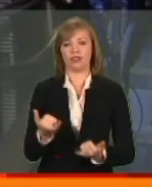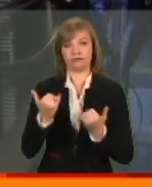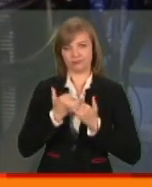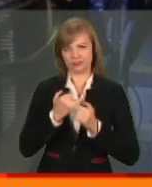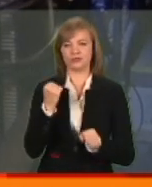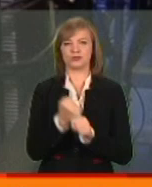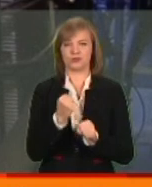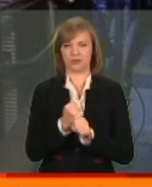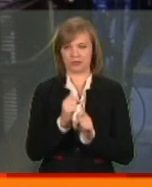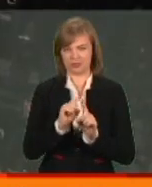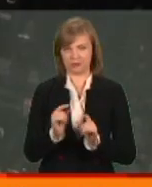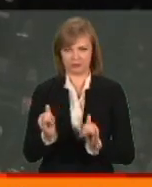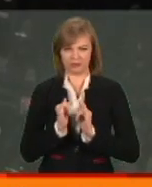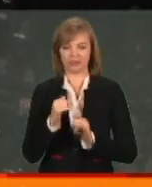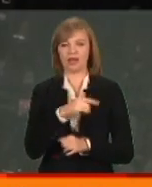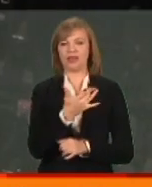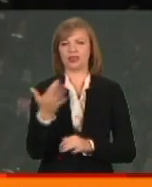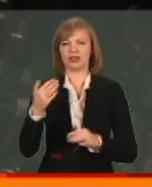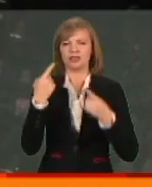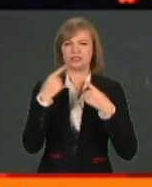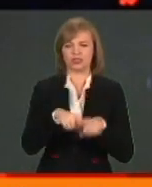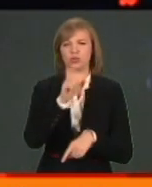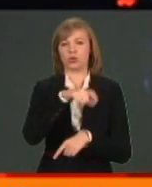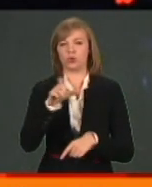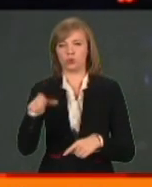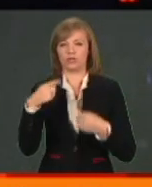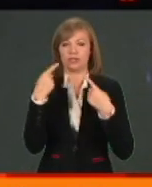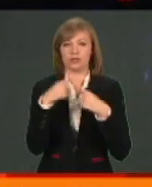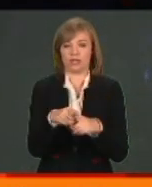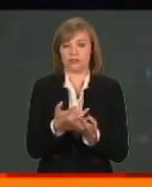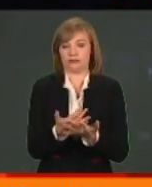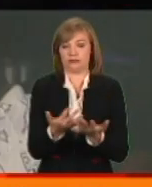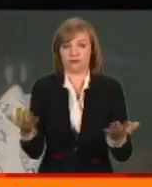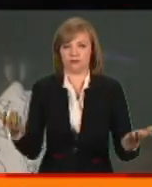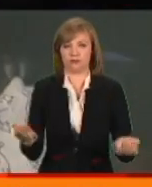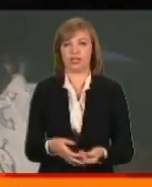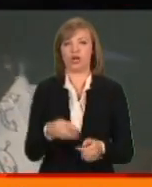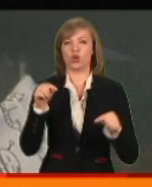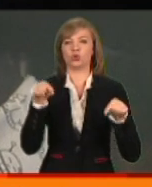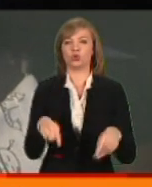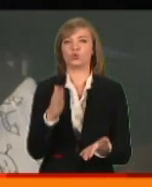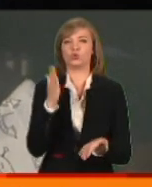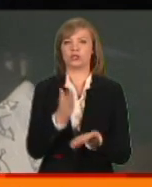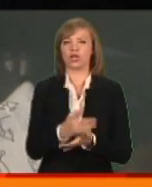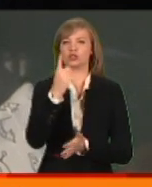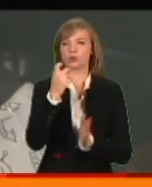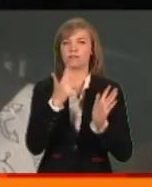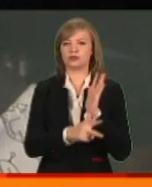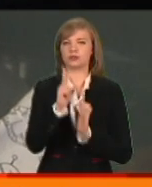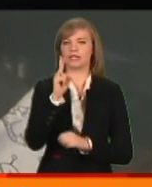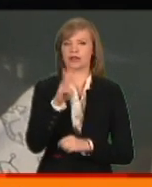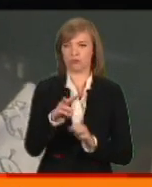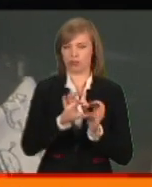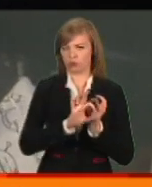нас зробили виняток. Кількість приладів, людей, світла та техніки теж вражає. Тут є 180